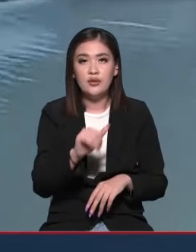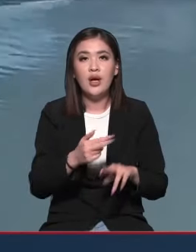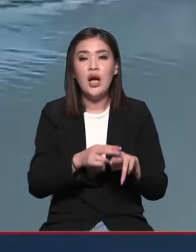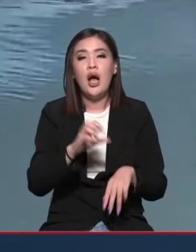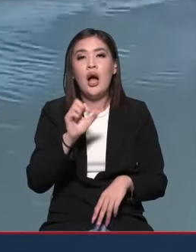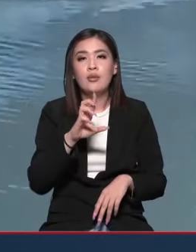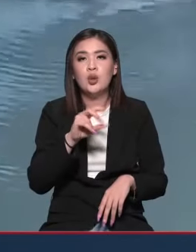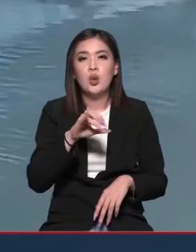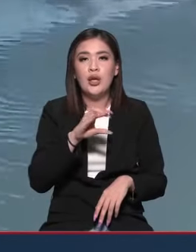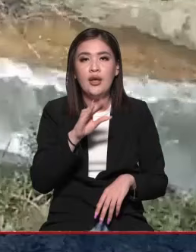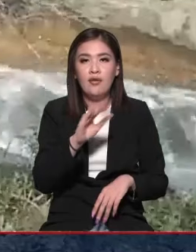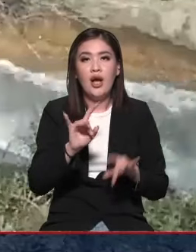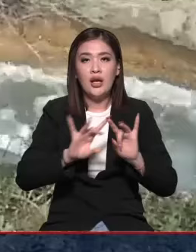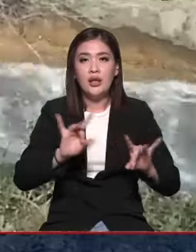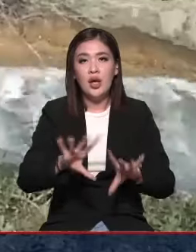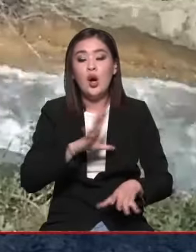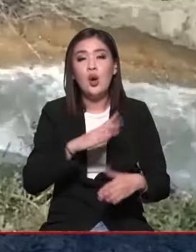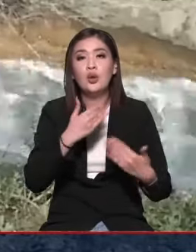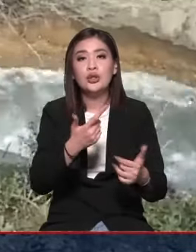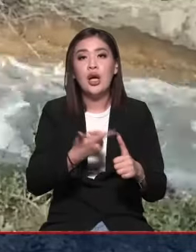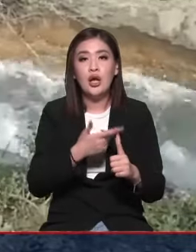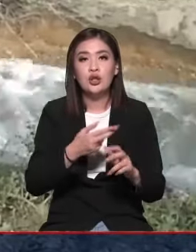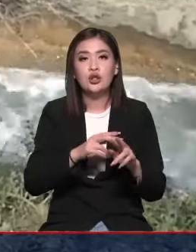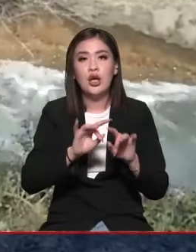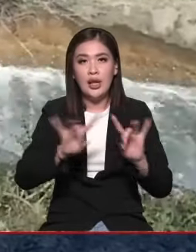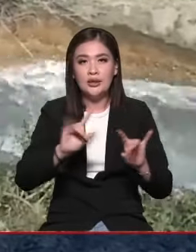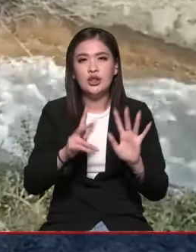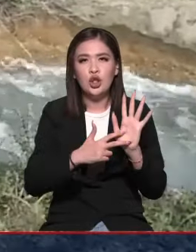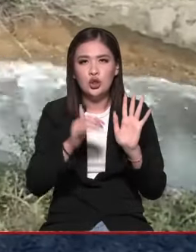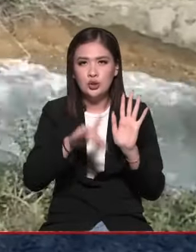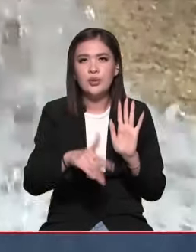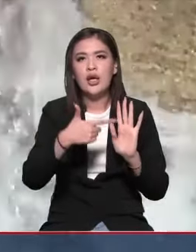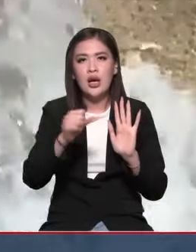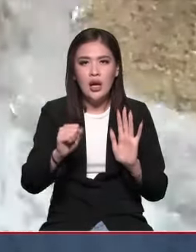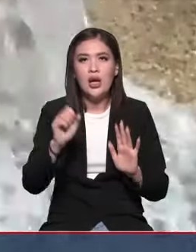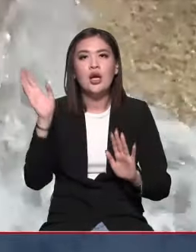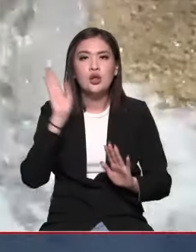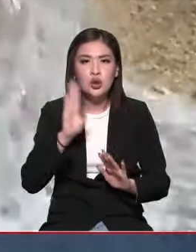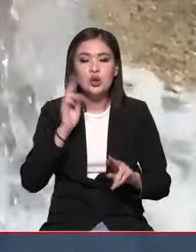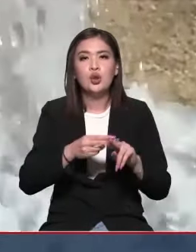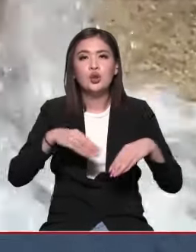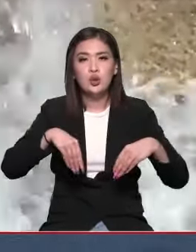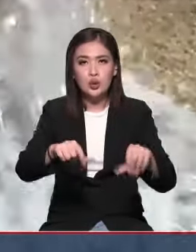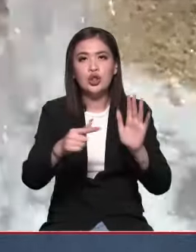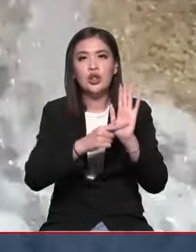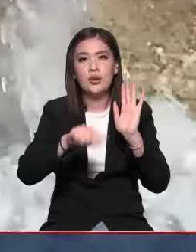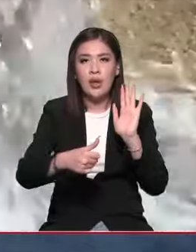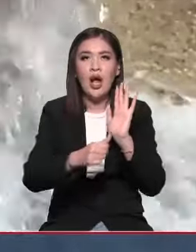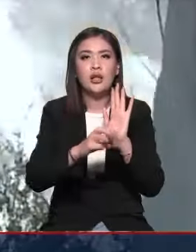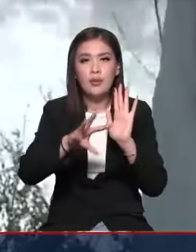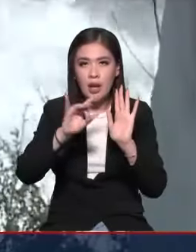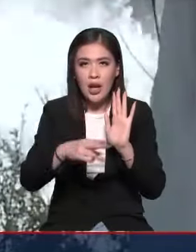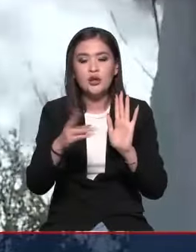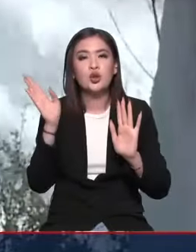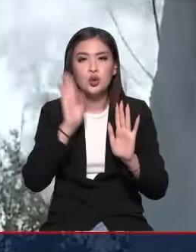Мөлдір Әбдуәлиева мәлімдеді. Оның айтуынша, биыл 800 мың гектарға жуық егіс алқабын суаруға 7,6 миллиард